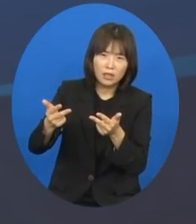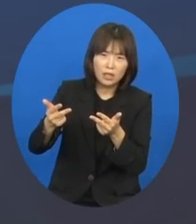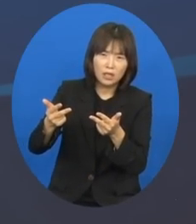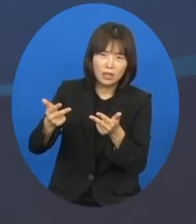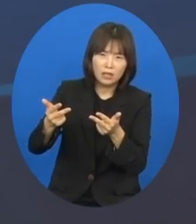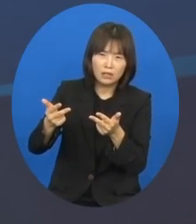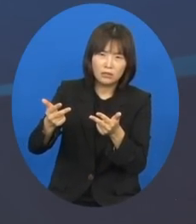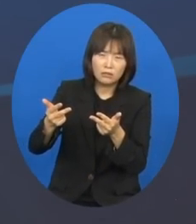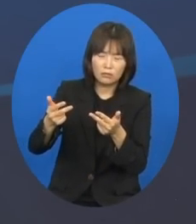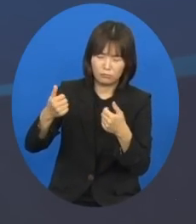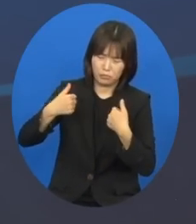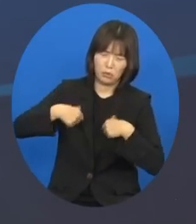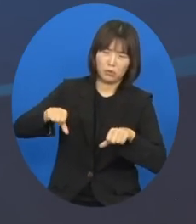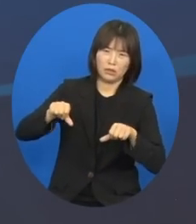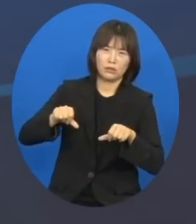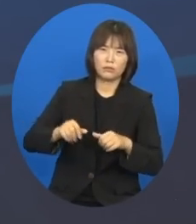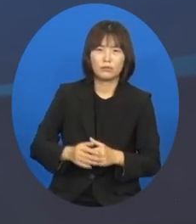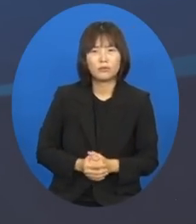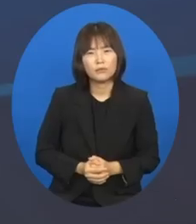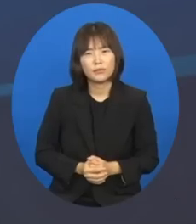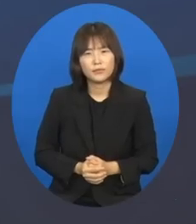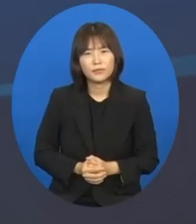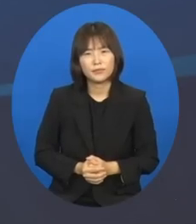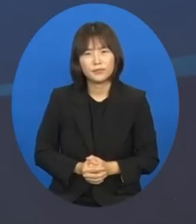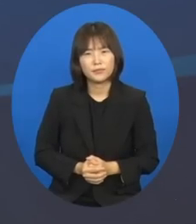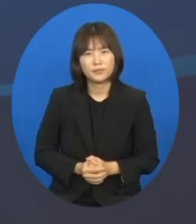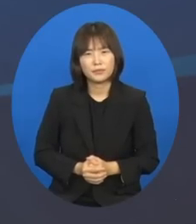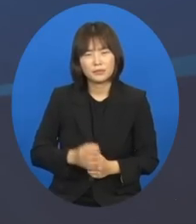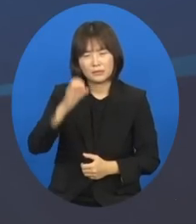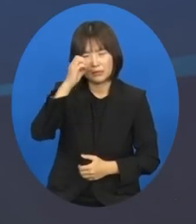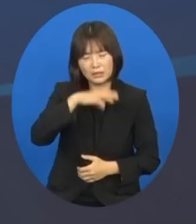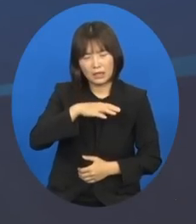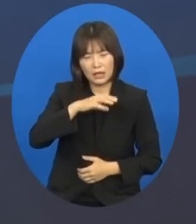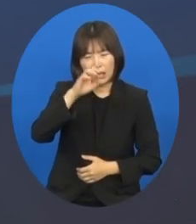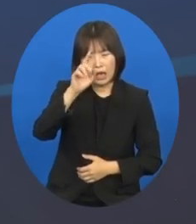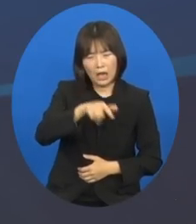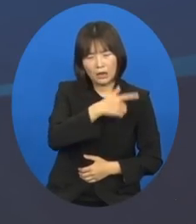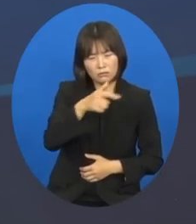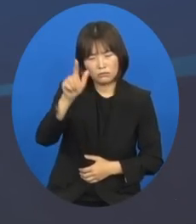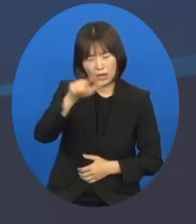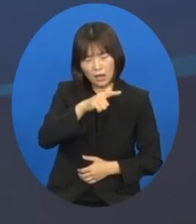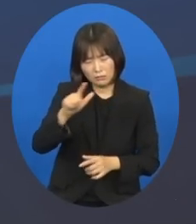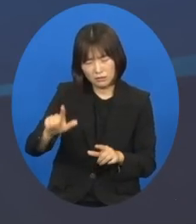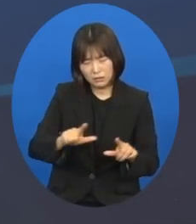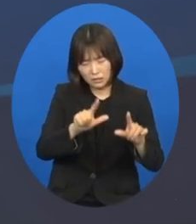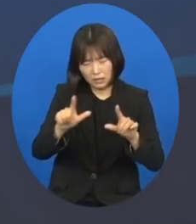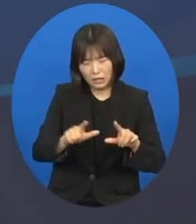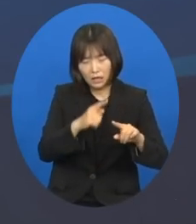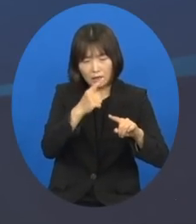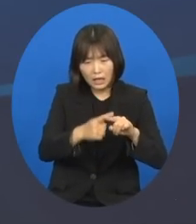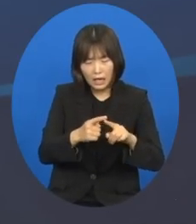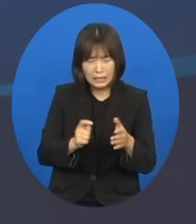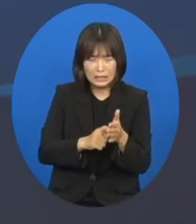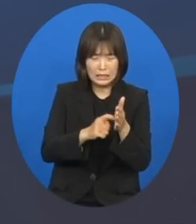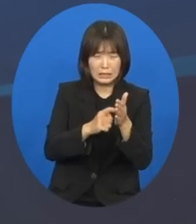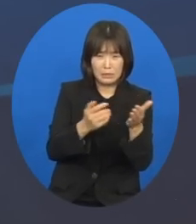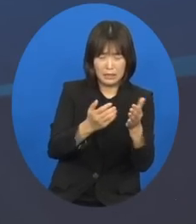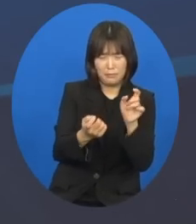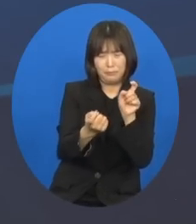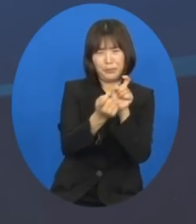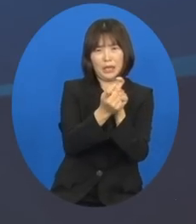핑계로 내려놓고 다시 복귀하지 못하고 그대로 하루 쫓기듯이 살아가다가 급한 일을 만날 때가